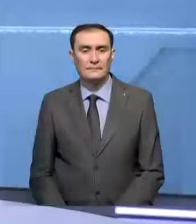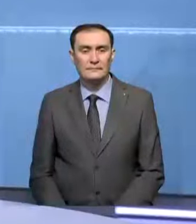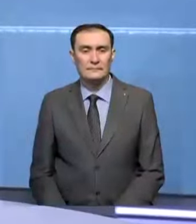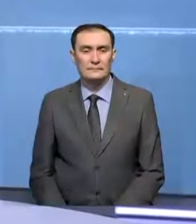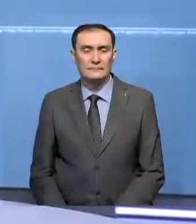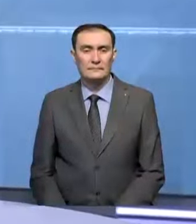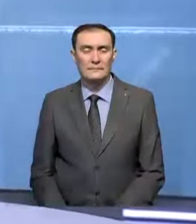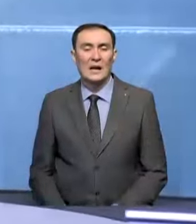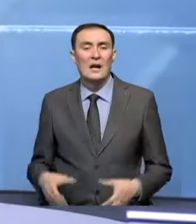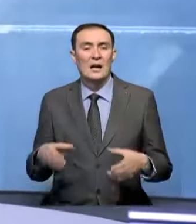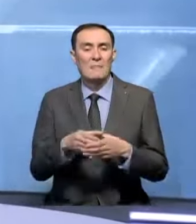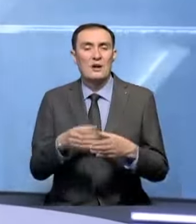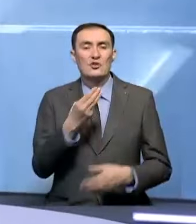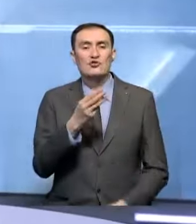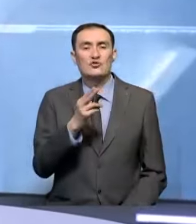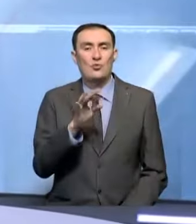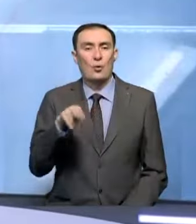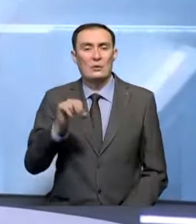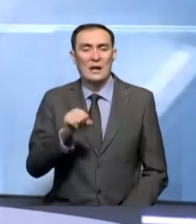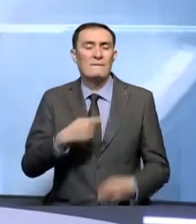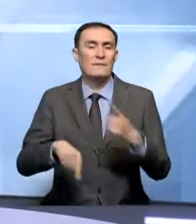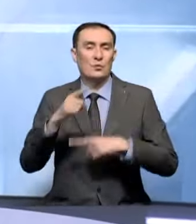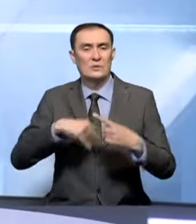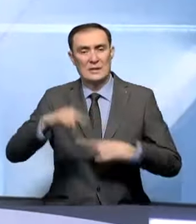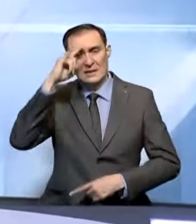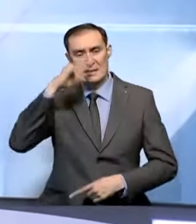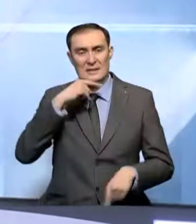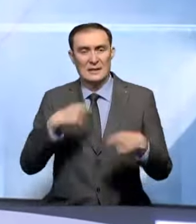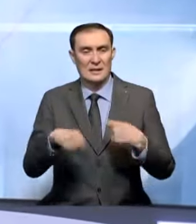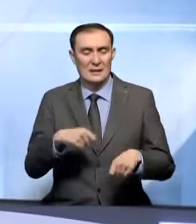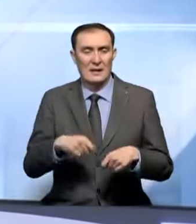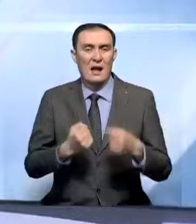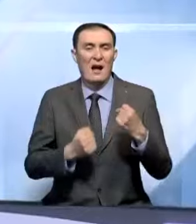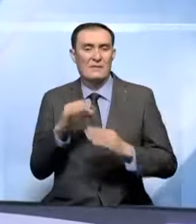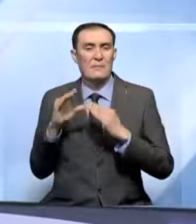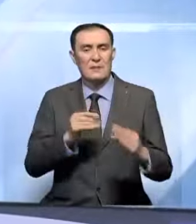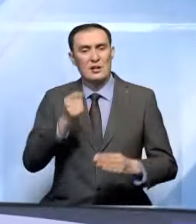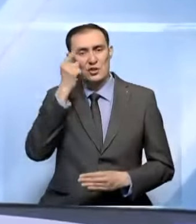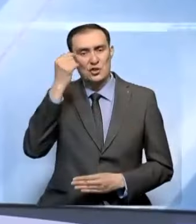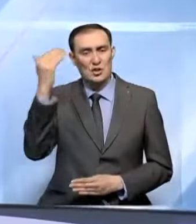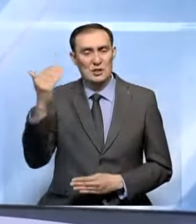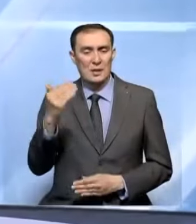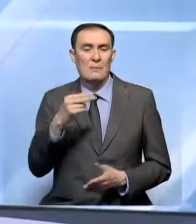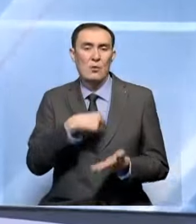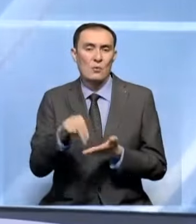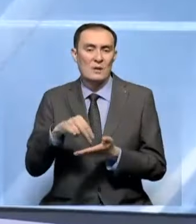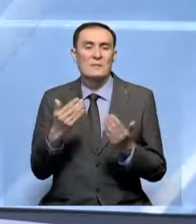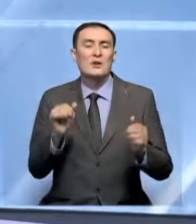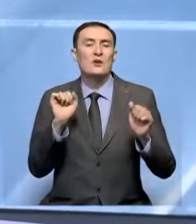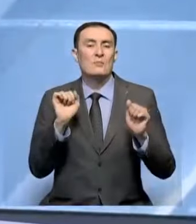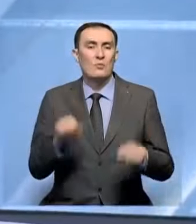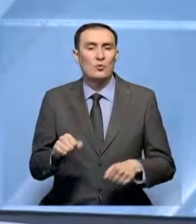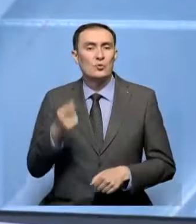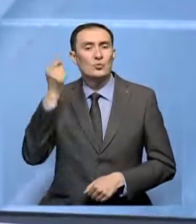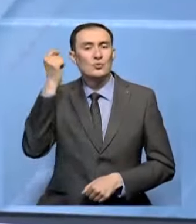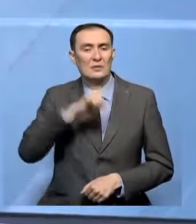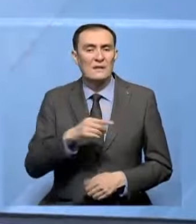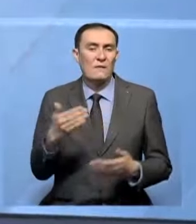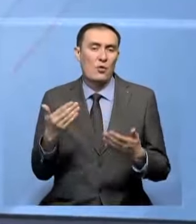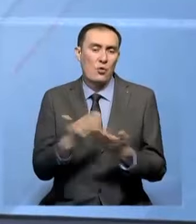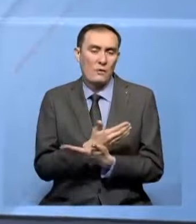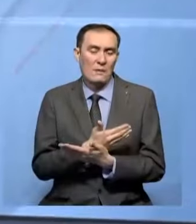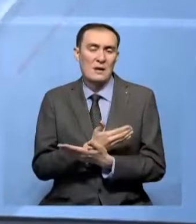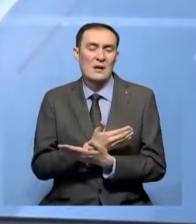kz шда вернулась на казахстанский рынок с моделями автомобилей чешской марки покупатели теперь могут ознакомиться в